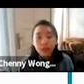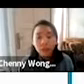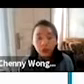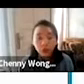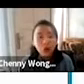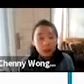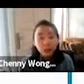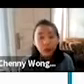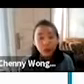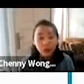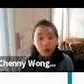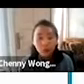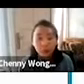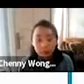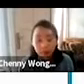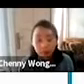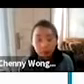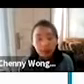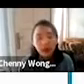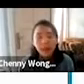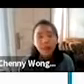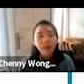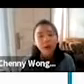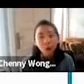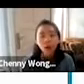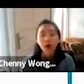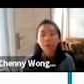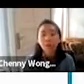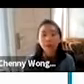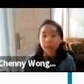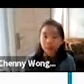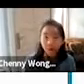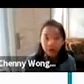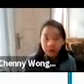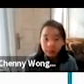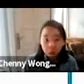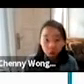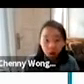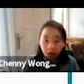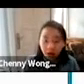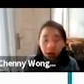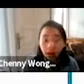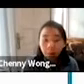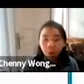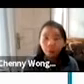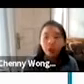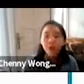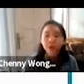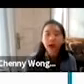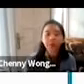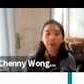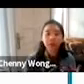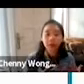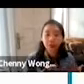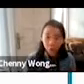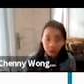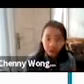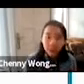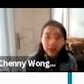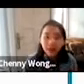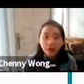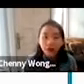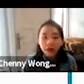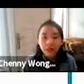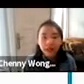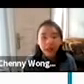lingkungan dan berkelanjutan oleh semua pemangku kepentingan hal ini mencakup misalnya efisiensi sumberdaya alam kemudian masyarakat jelek